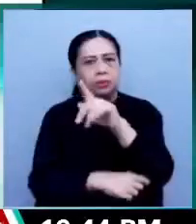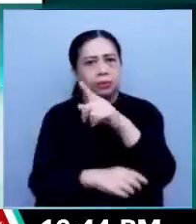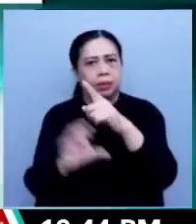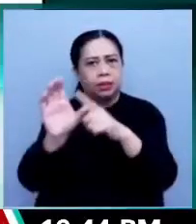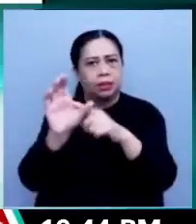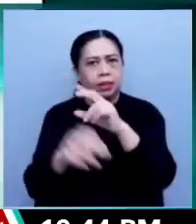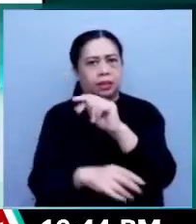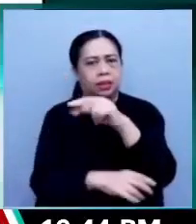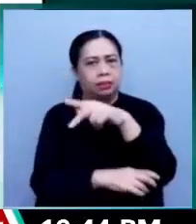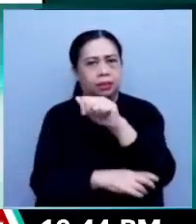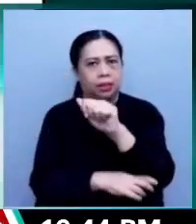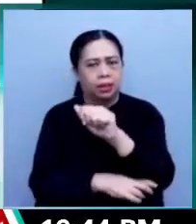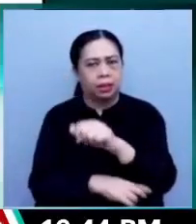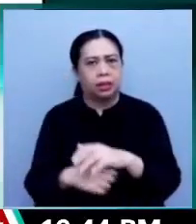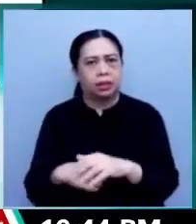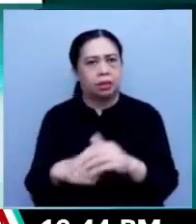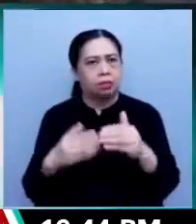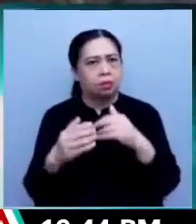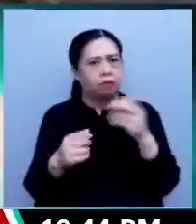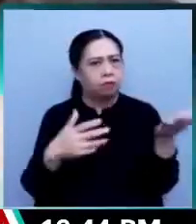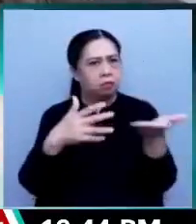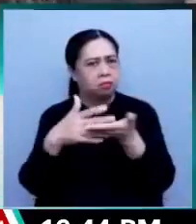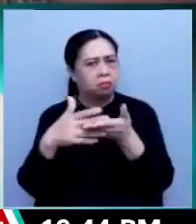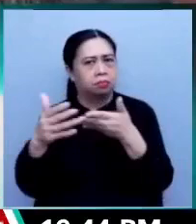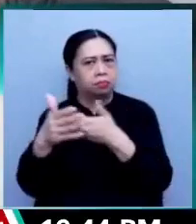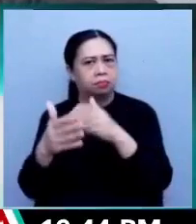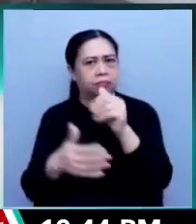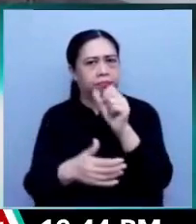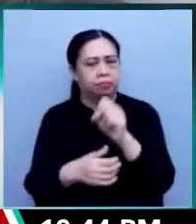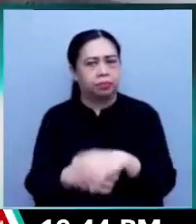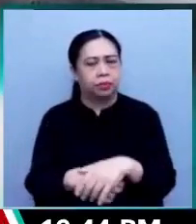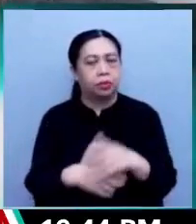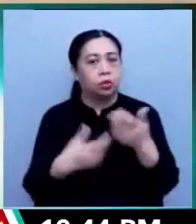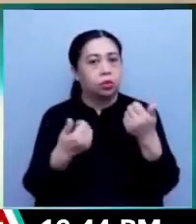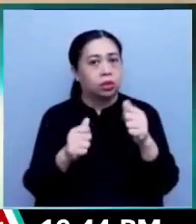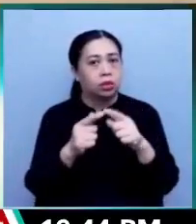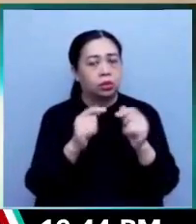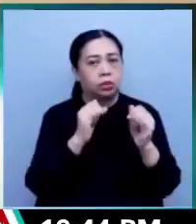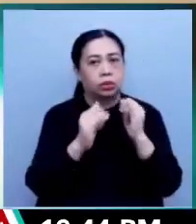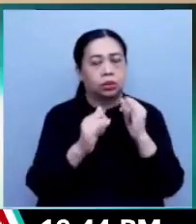mamamayan bago magsampa ng reklamo. Sinisika pa naming kuhanan